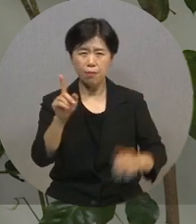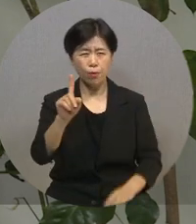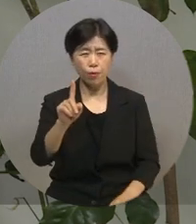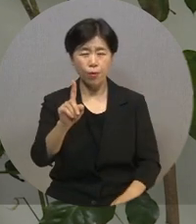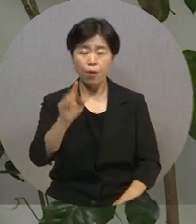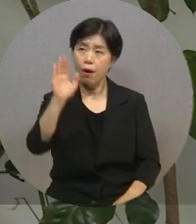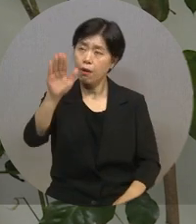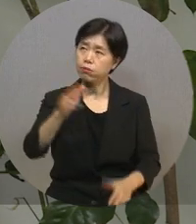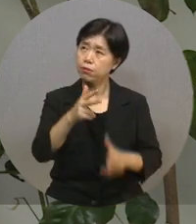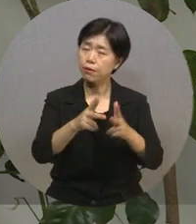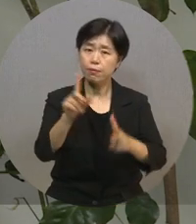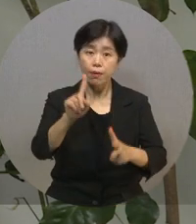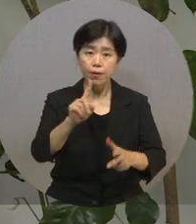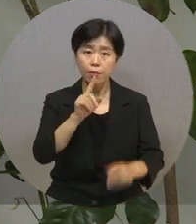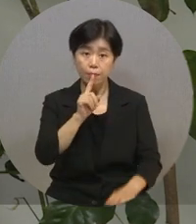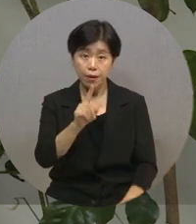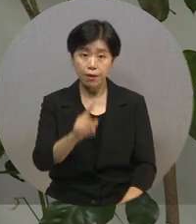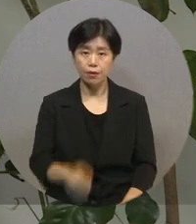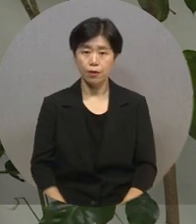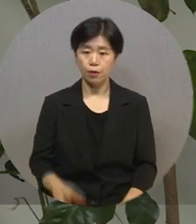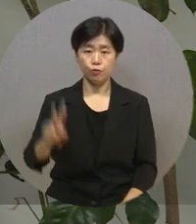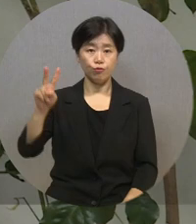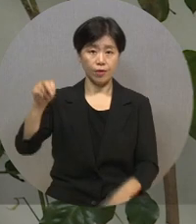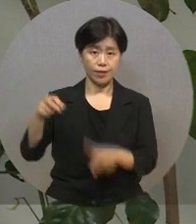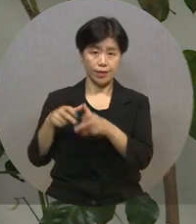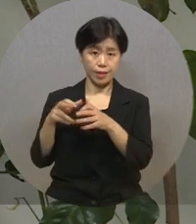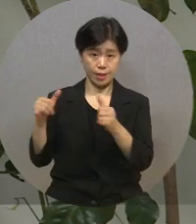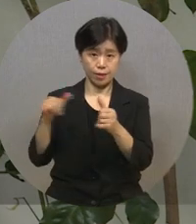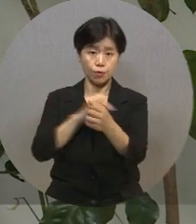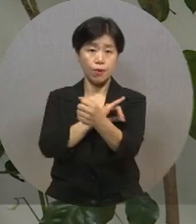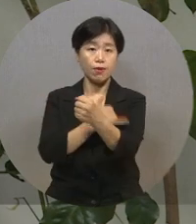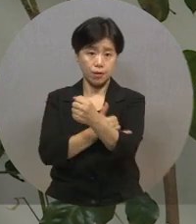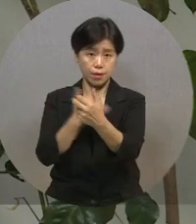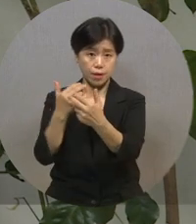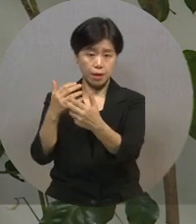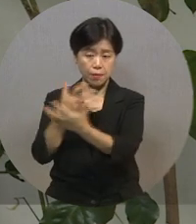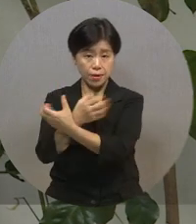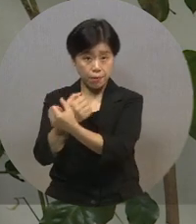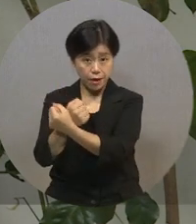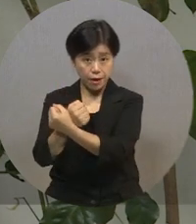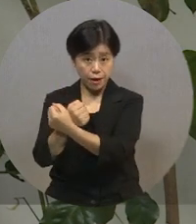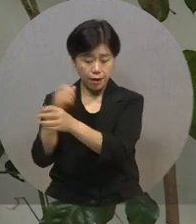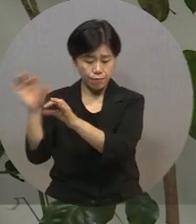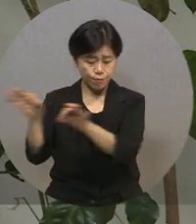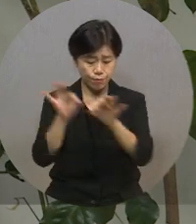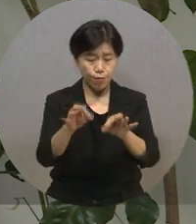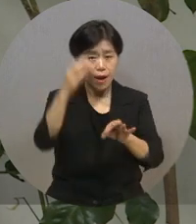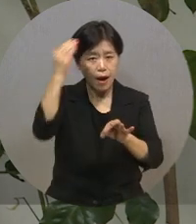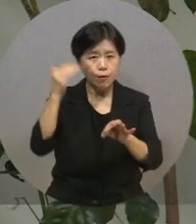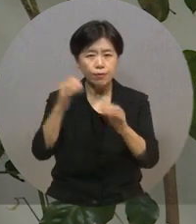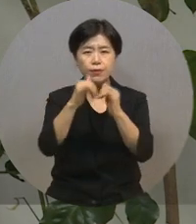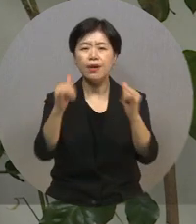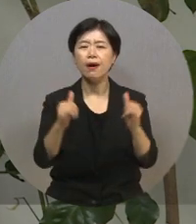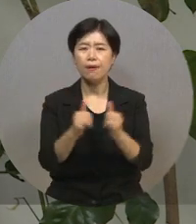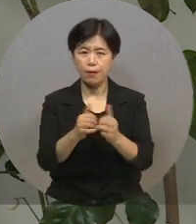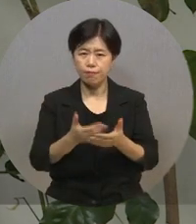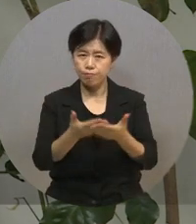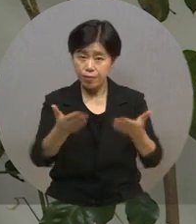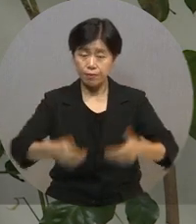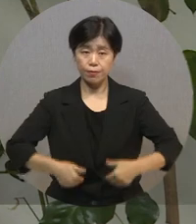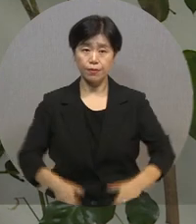할 거냐라고 하게 되면 유엔 장애인 권리 협약을 완전히 우리 사회에서 이행하는 것 그리고 장애 주류화라고 하는데요. 장애